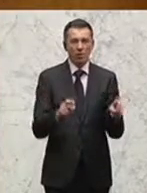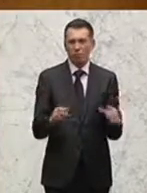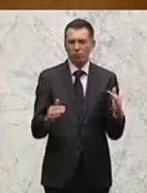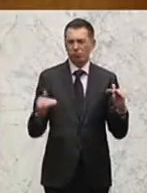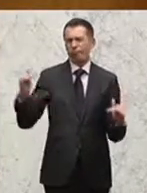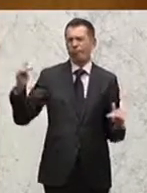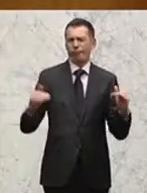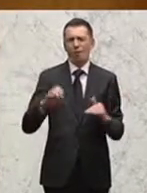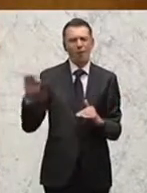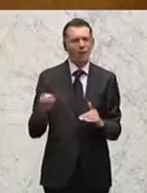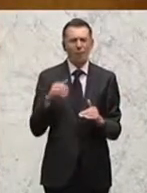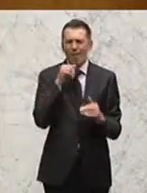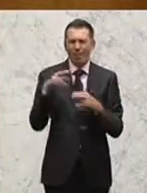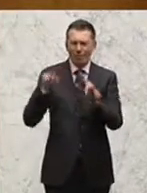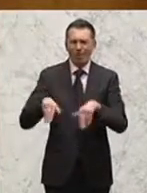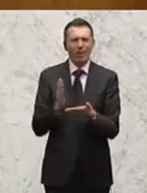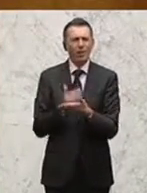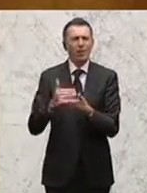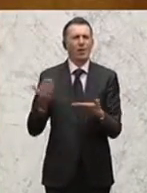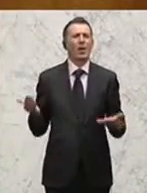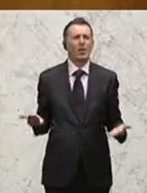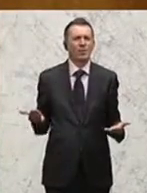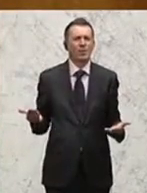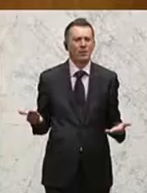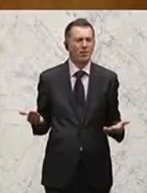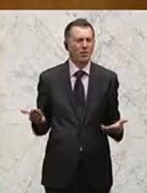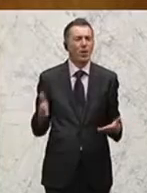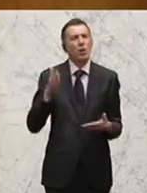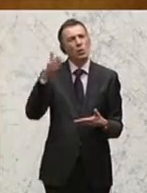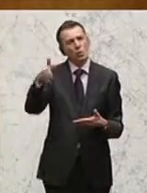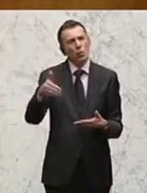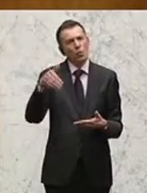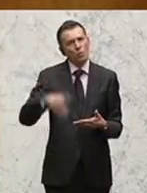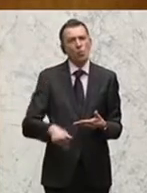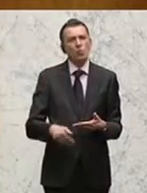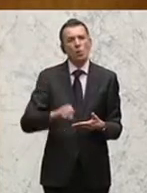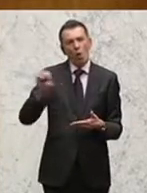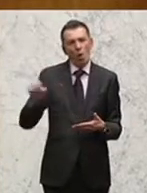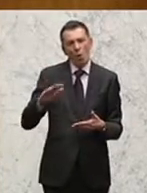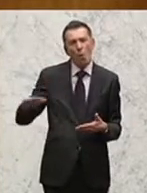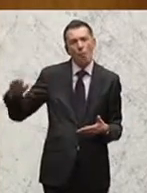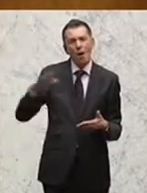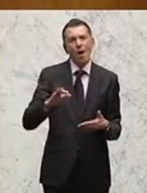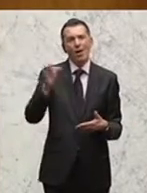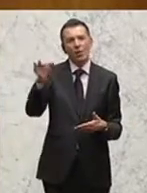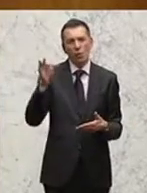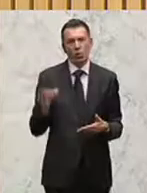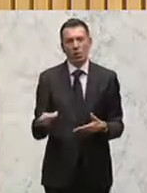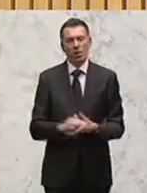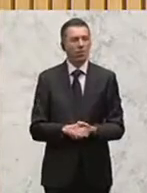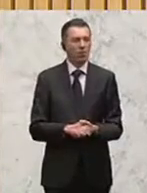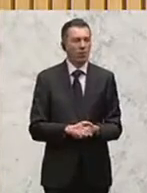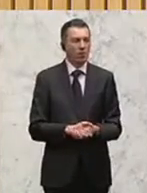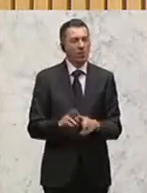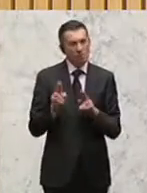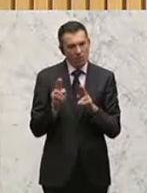Schieflage in Europa gibt, wo es darum geht, in Zukunft eine Quote auf europäischer Ebene einzuführen, damit